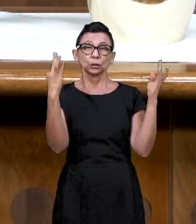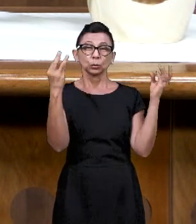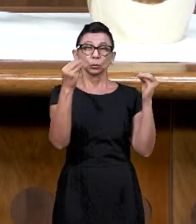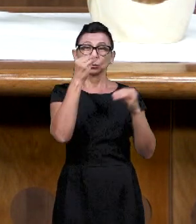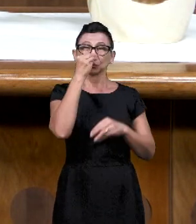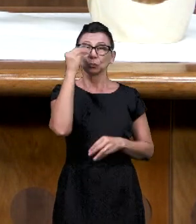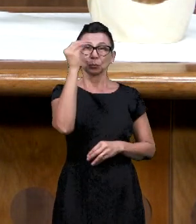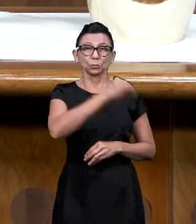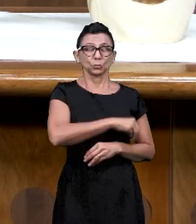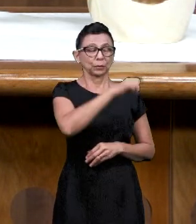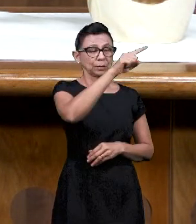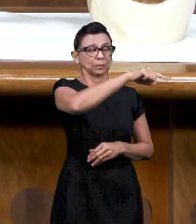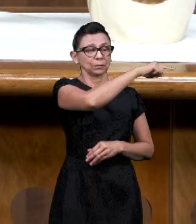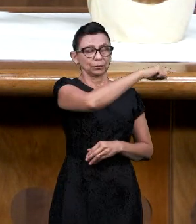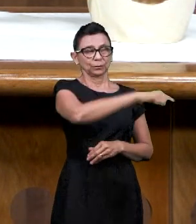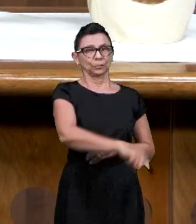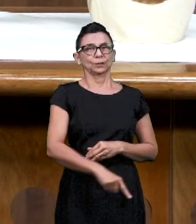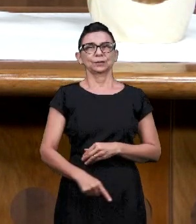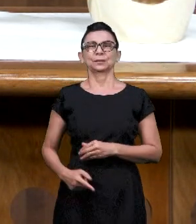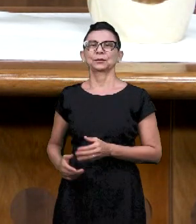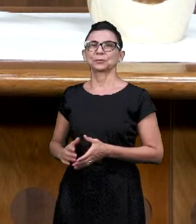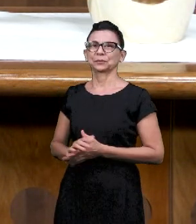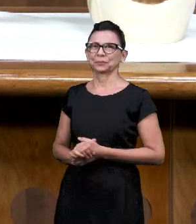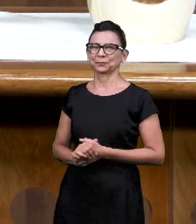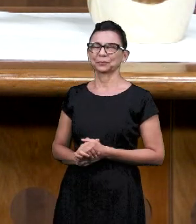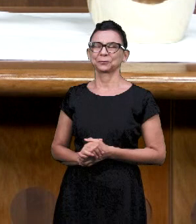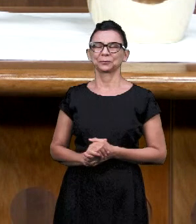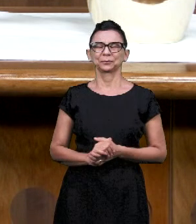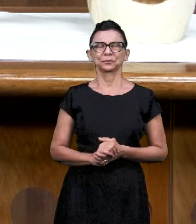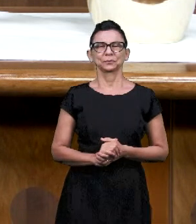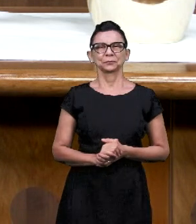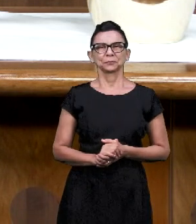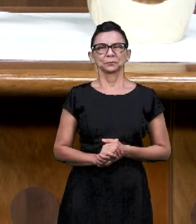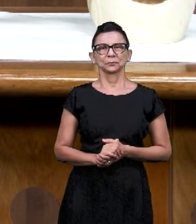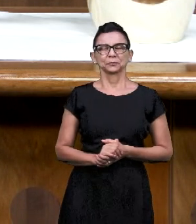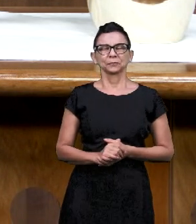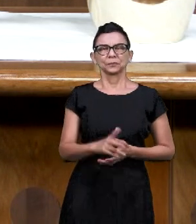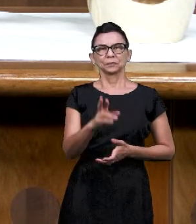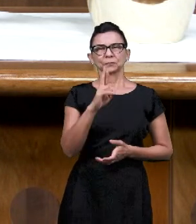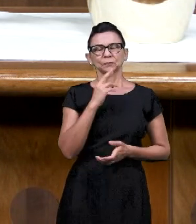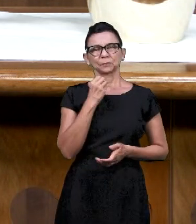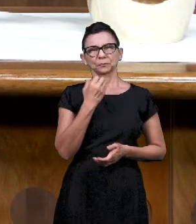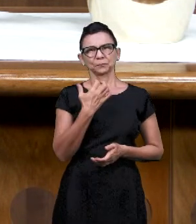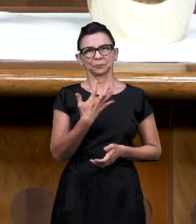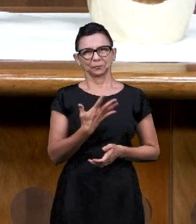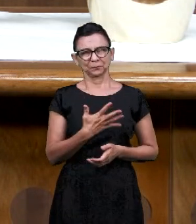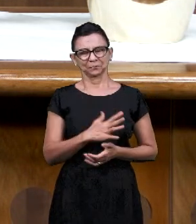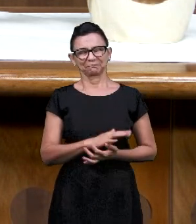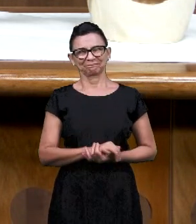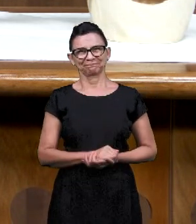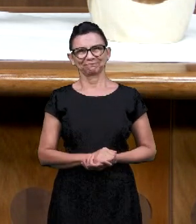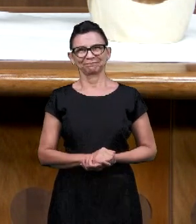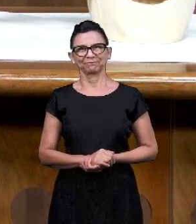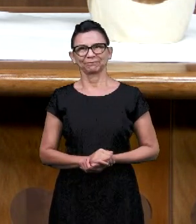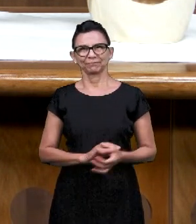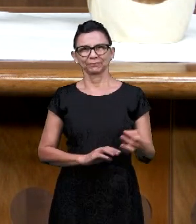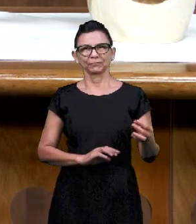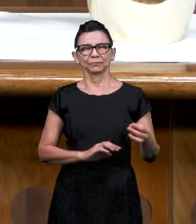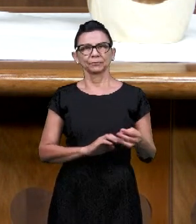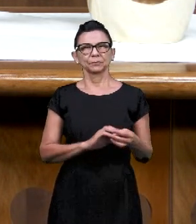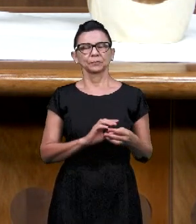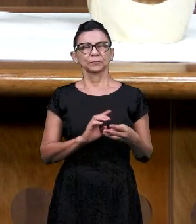placé ici par nos sœurs dans cette réponse. Notre troisième réponse. Maintenant, passons à la quatrième dernière